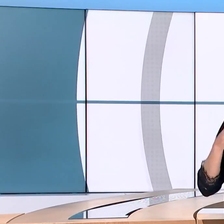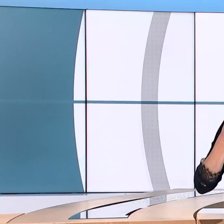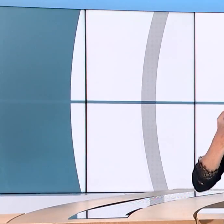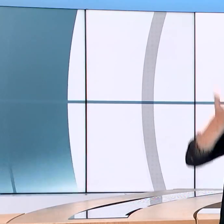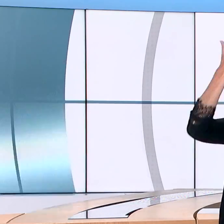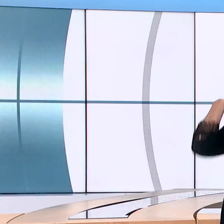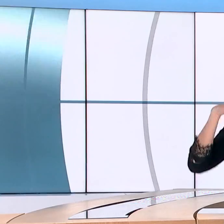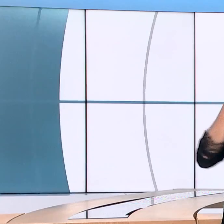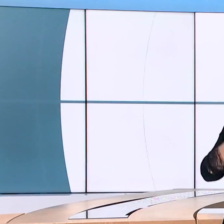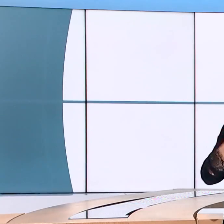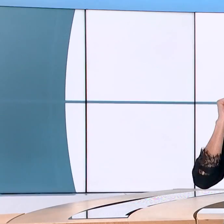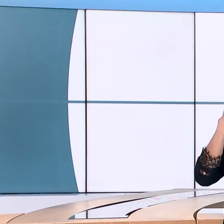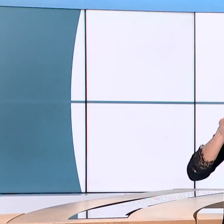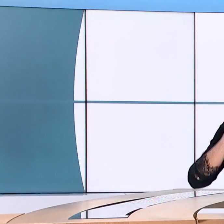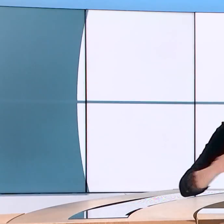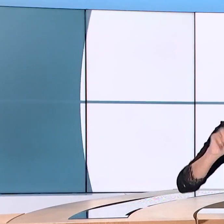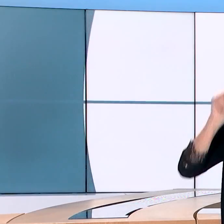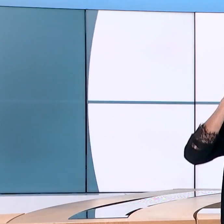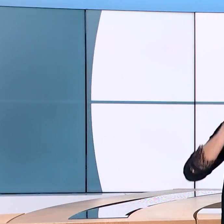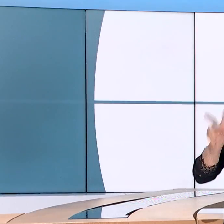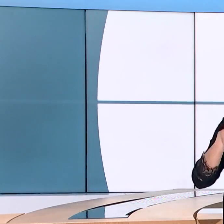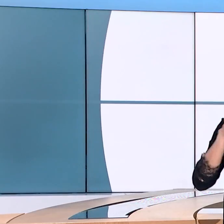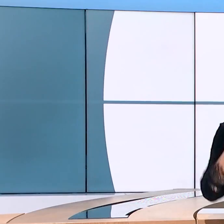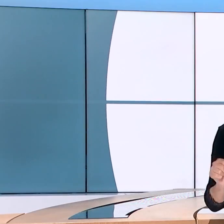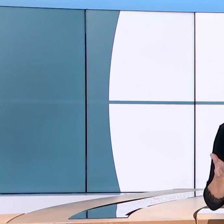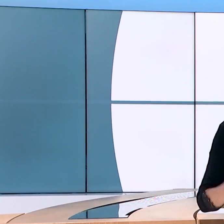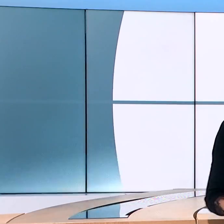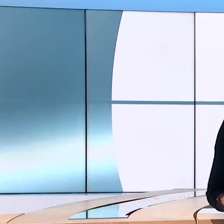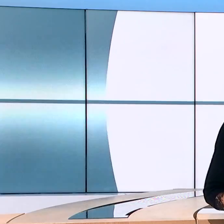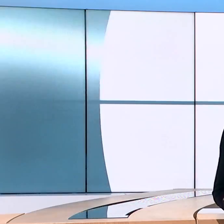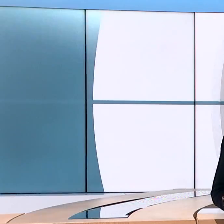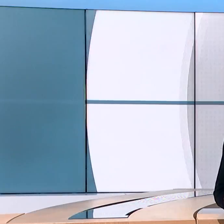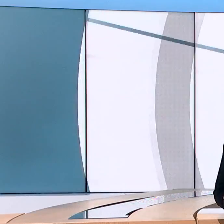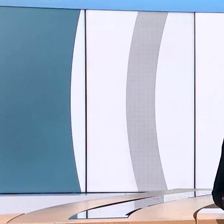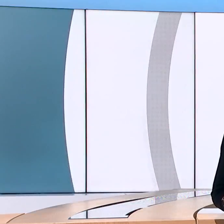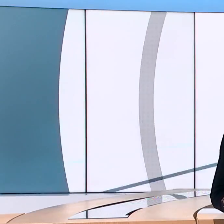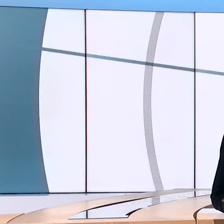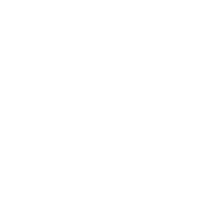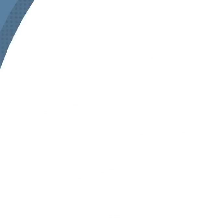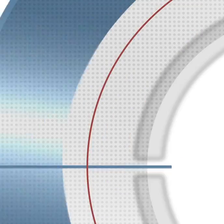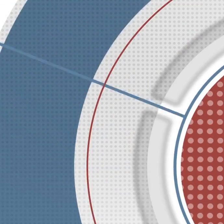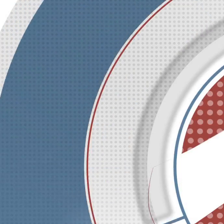restes datant du XIIe siècle, avant que les lieux se transforment en jardin public.